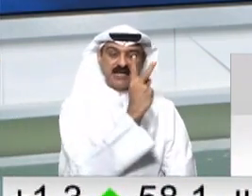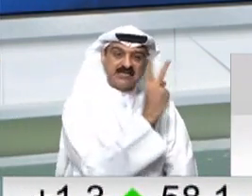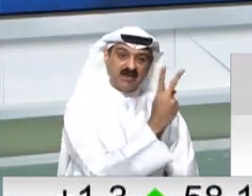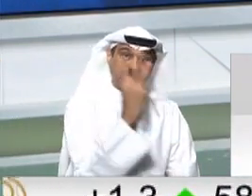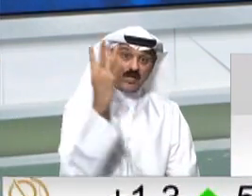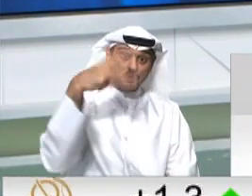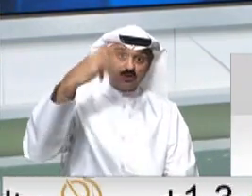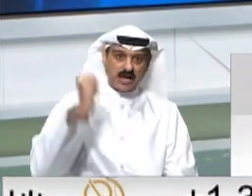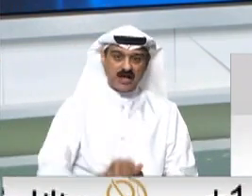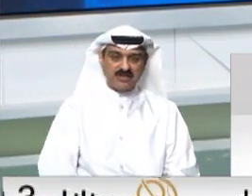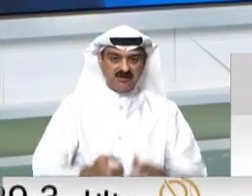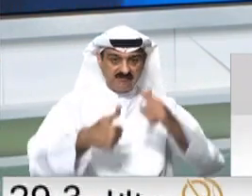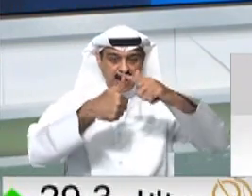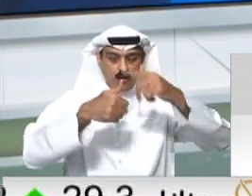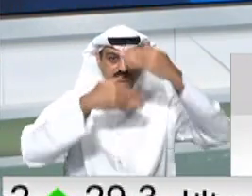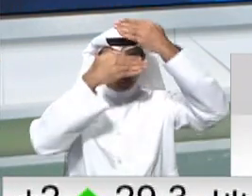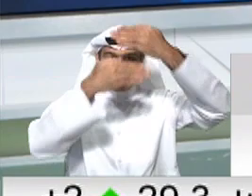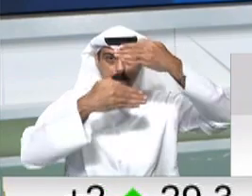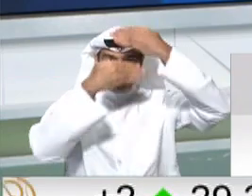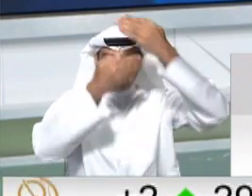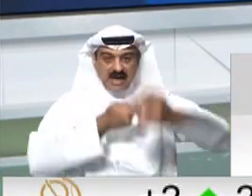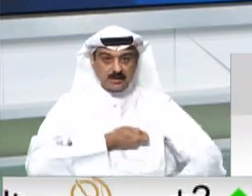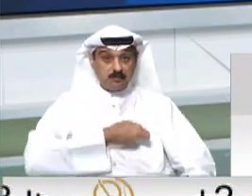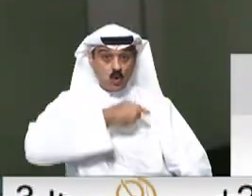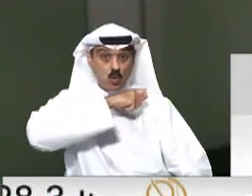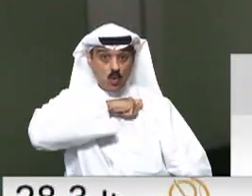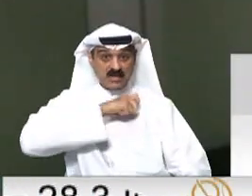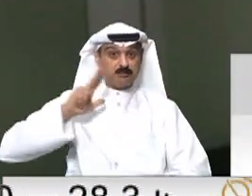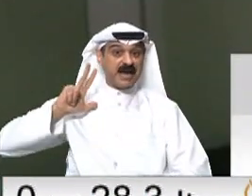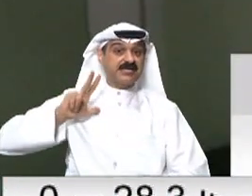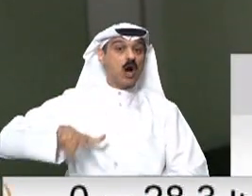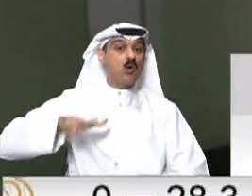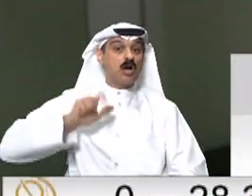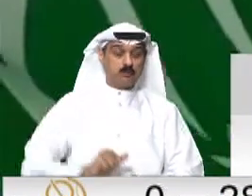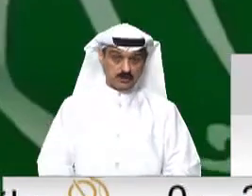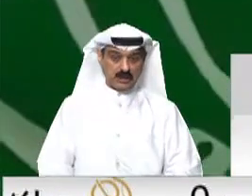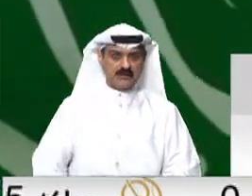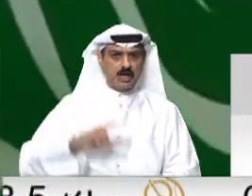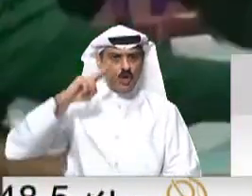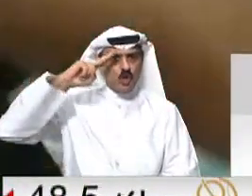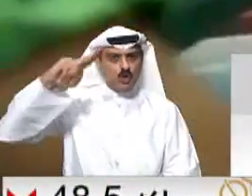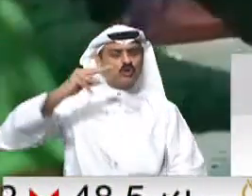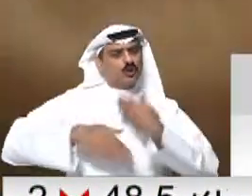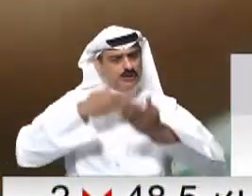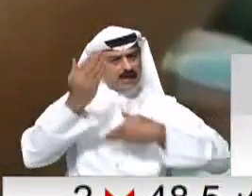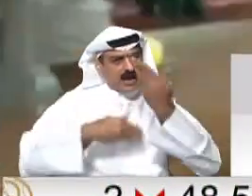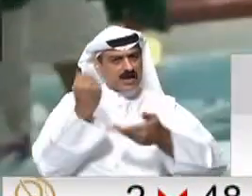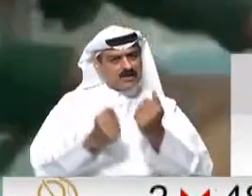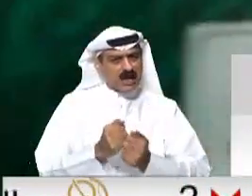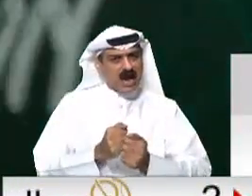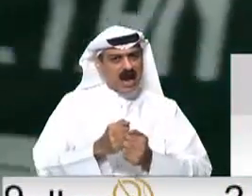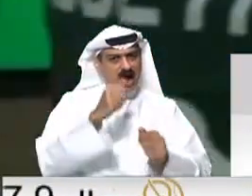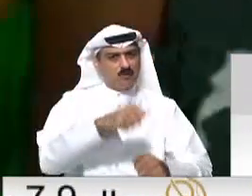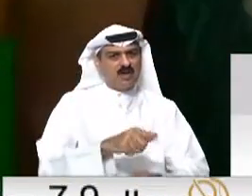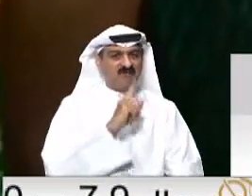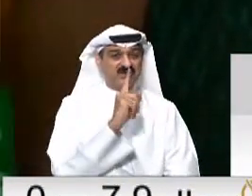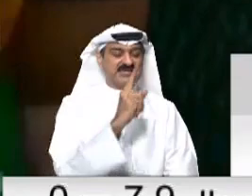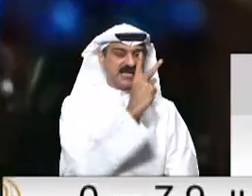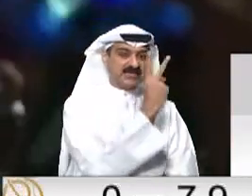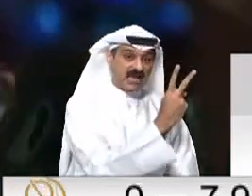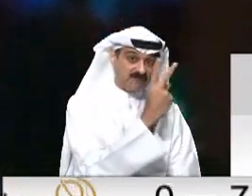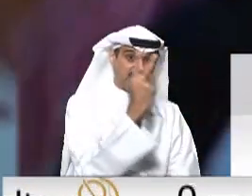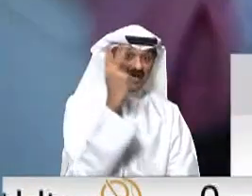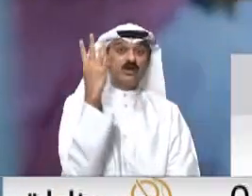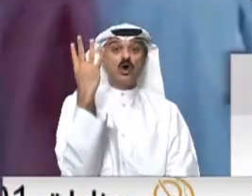المملكه العربيه السعوديه لاستضافه نسخه عام 2034 لكنها ستجد منافسه من استراليا التي نظمت